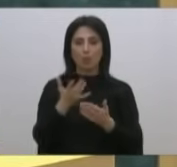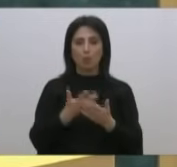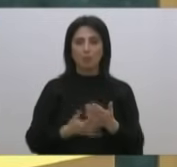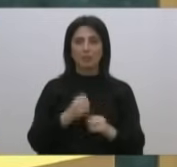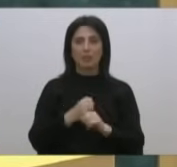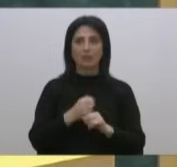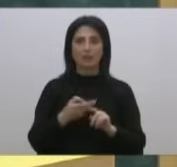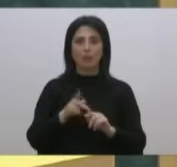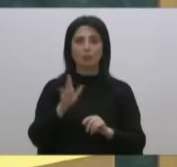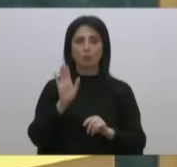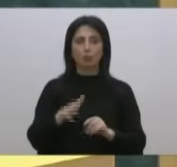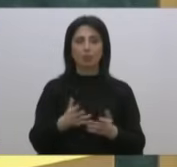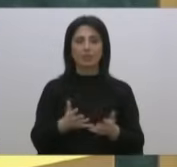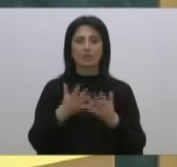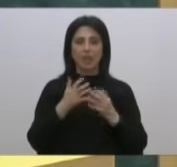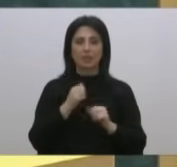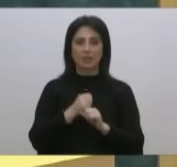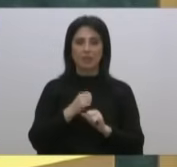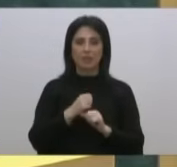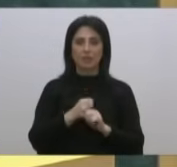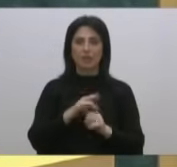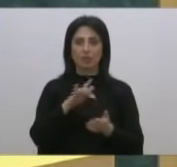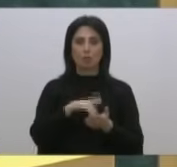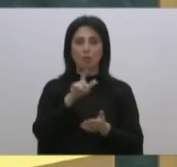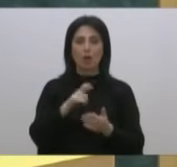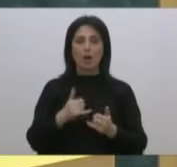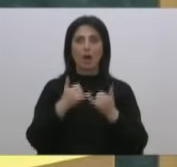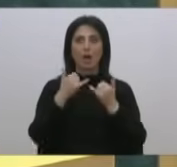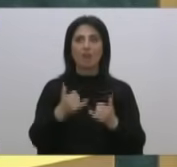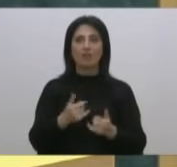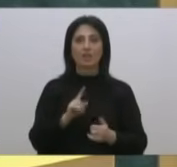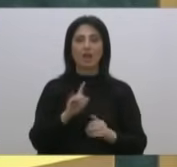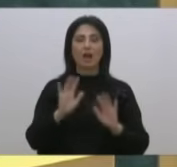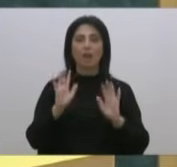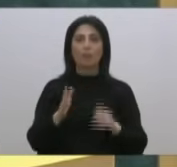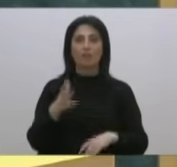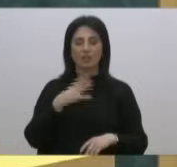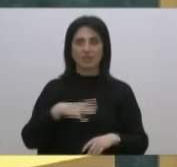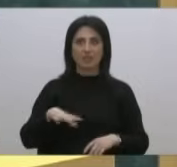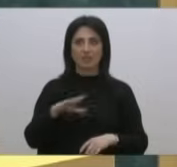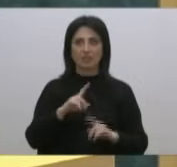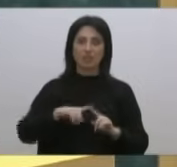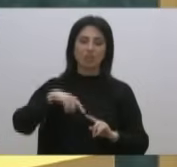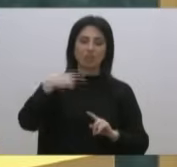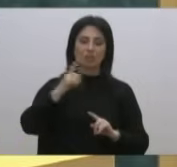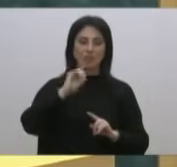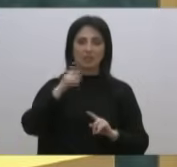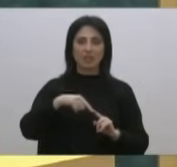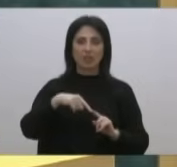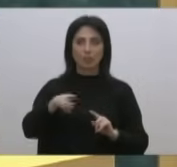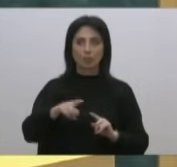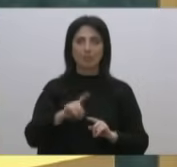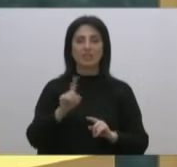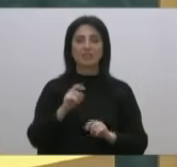hazigak eta, amit manupro, tshadiga hada, mokalake ebistuis, tu ramohteba, Sakartvelos, shemdegis